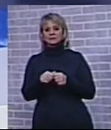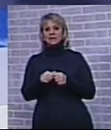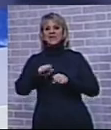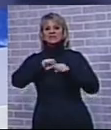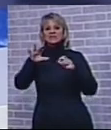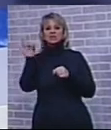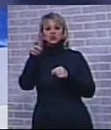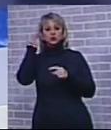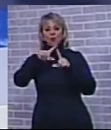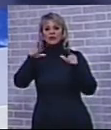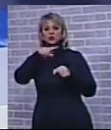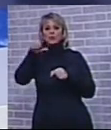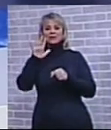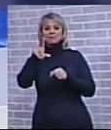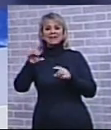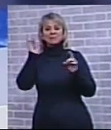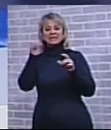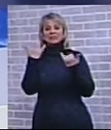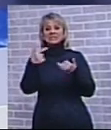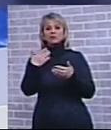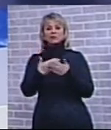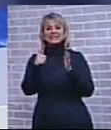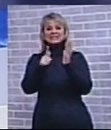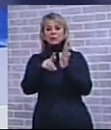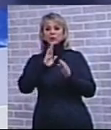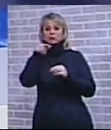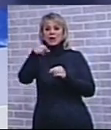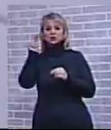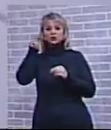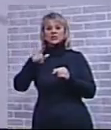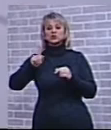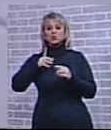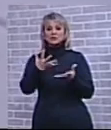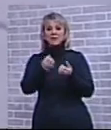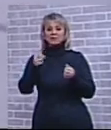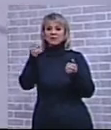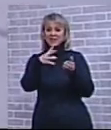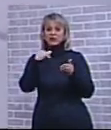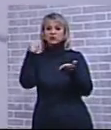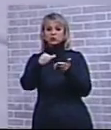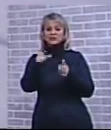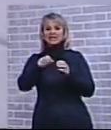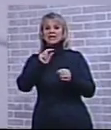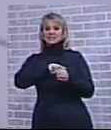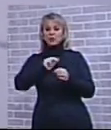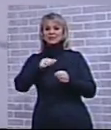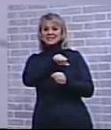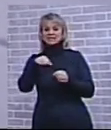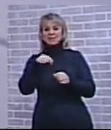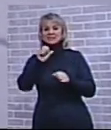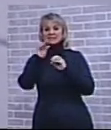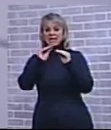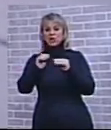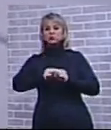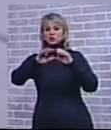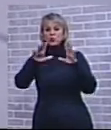Взрыв у ростовской школы номер 5 прогремел сегодня около 7 утра. Школьный сторож подобрал фонарик, включил и сработало самодельное взрывное